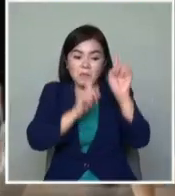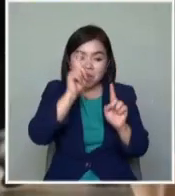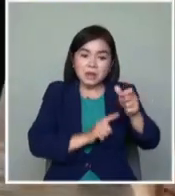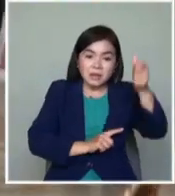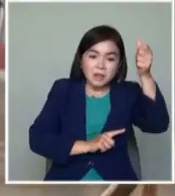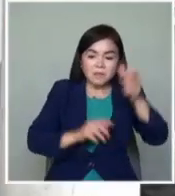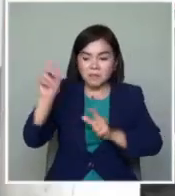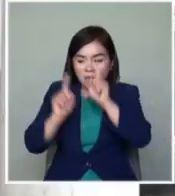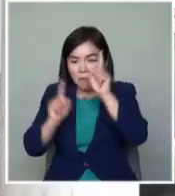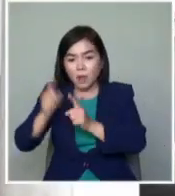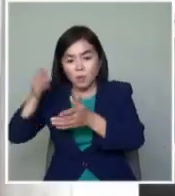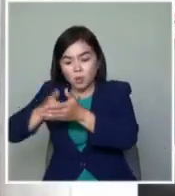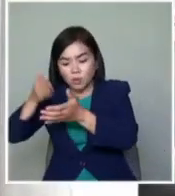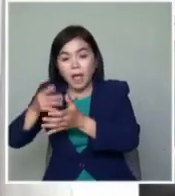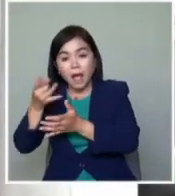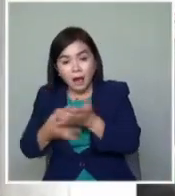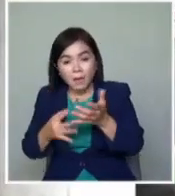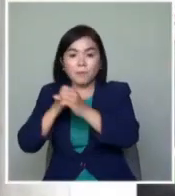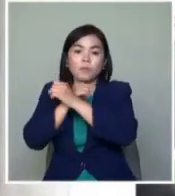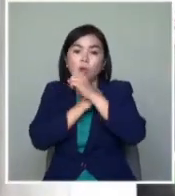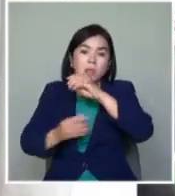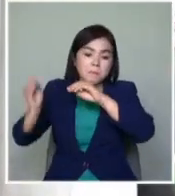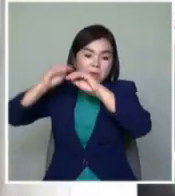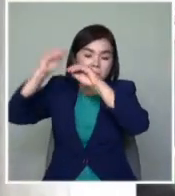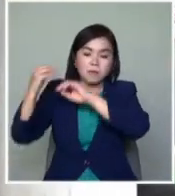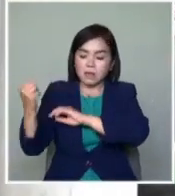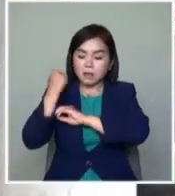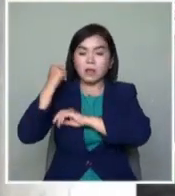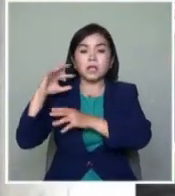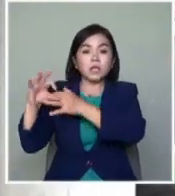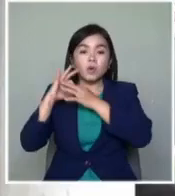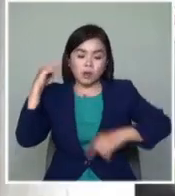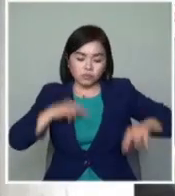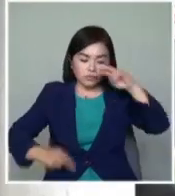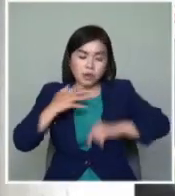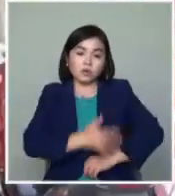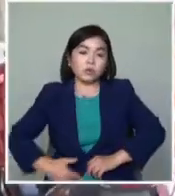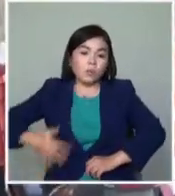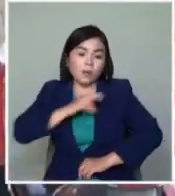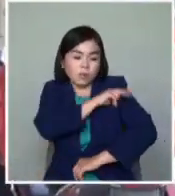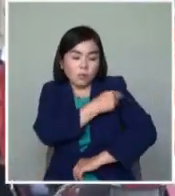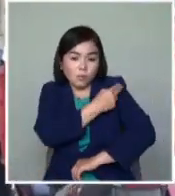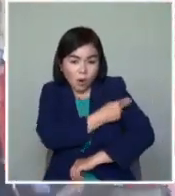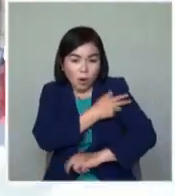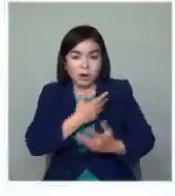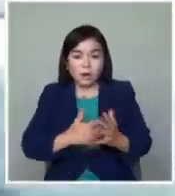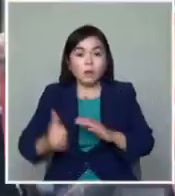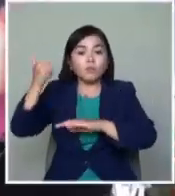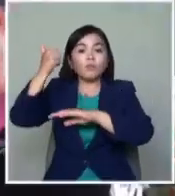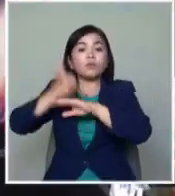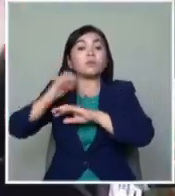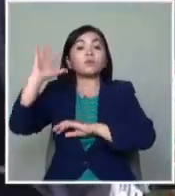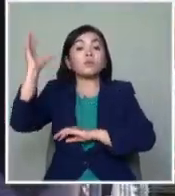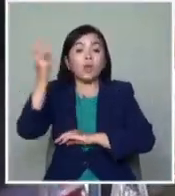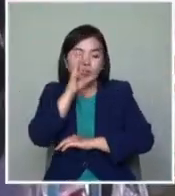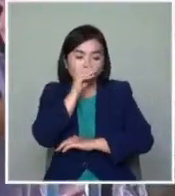เสริมสร้างความแข็งแกร่งของระบบป้องกันด้านสาธารณสุขค่ะนายกริเบียซุตยังทิ้งท้ายด้วยนะคะว่าผมข